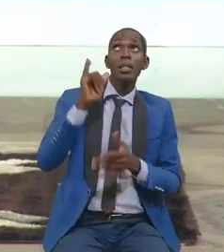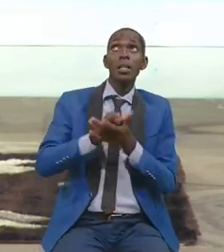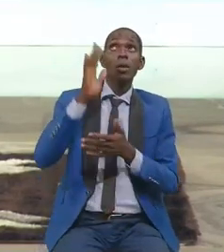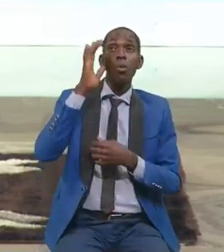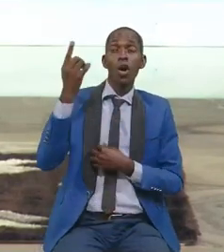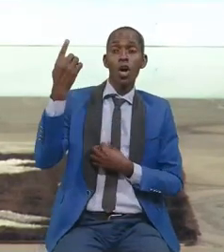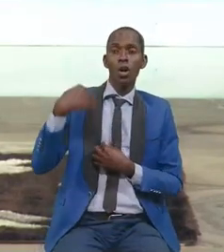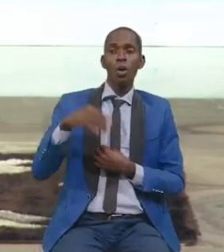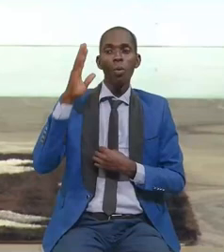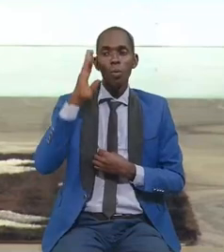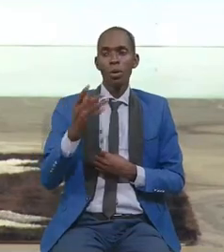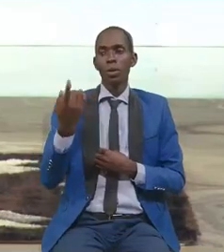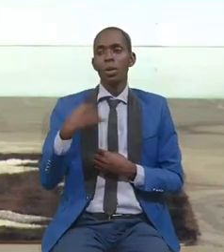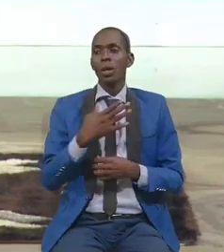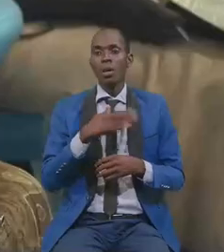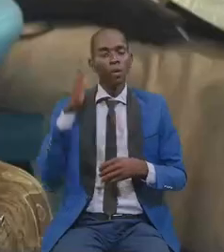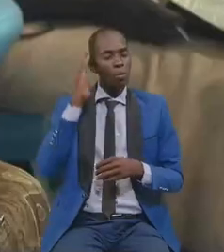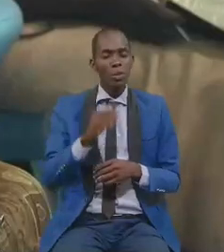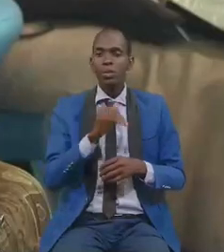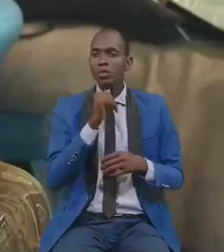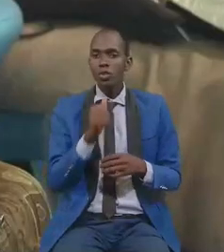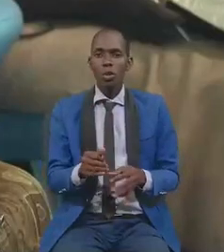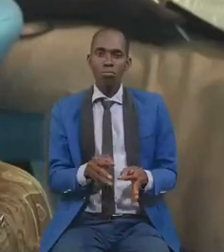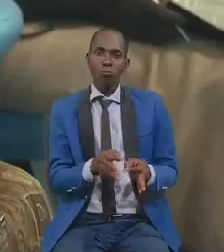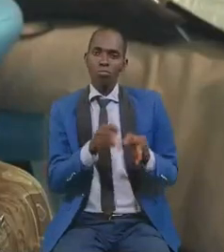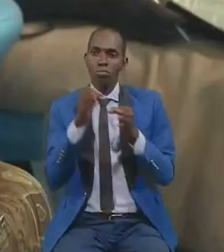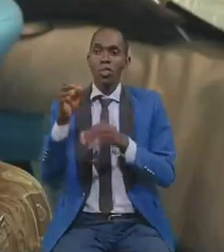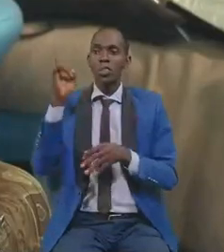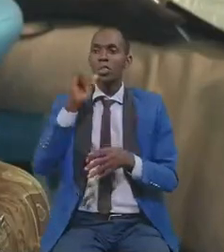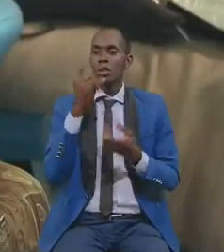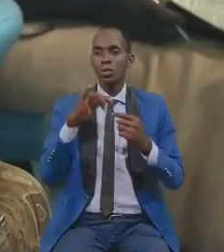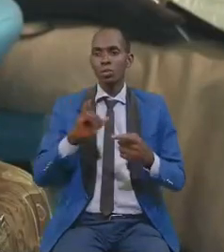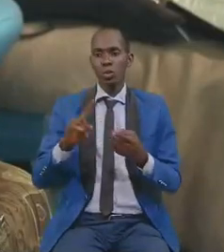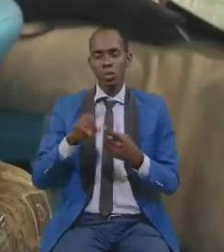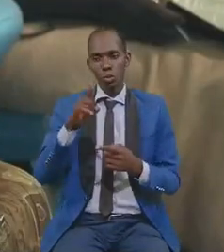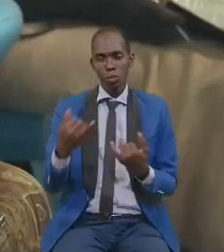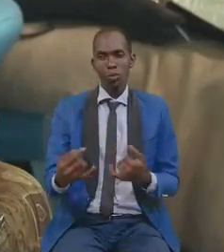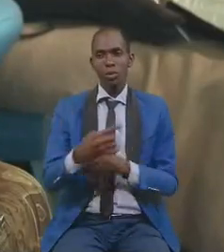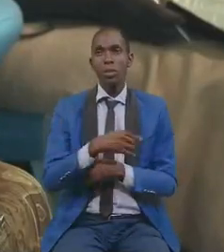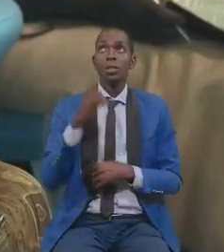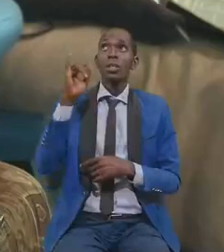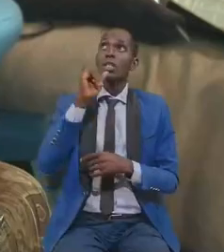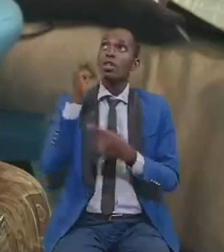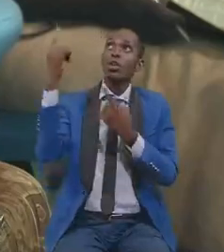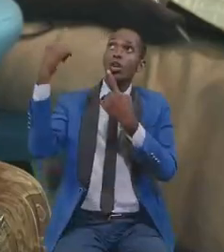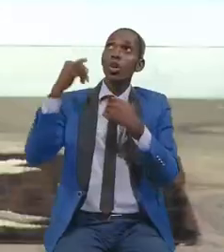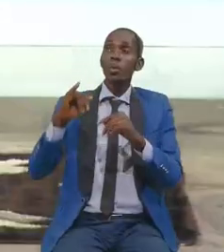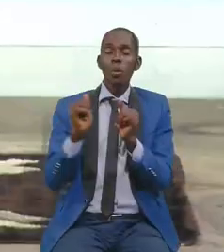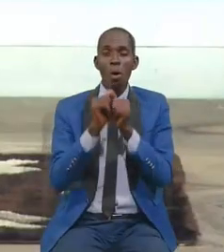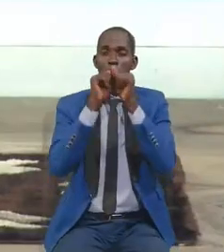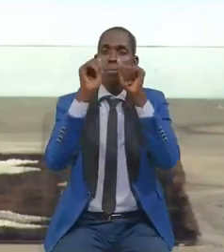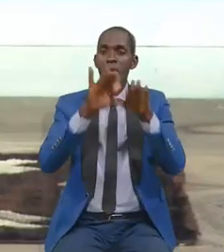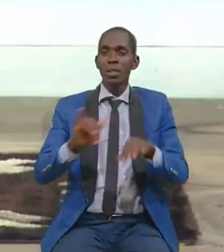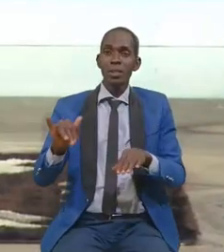venir viendra et il ne tardera pas. Il viendra à vous ce jour. Il viendra avec la bénédiction. Il viendra